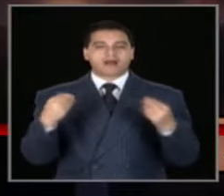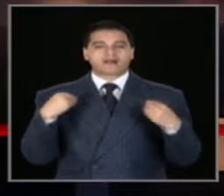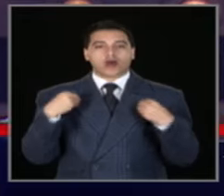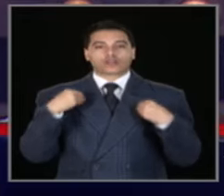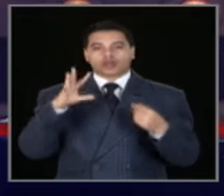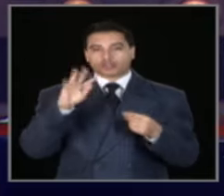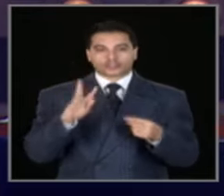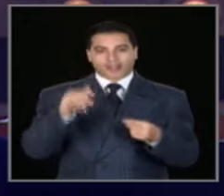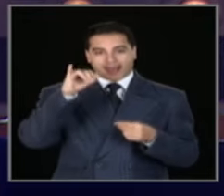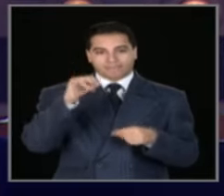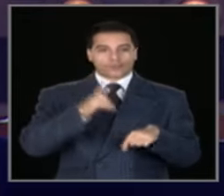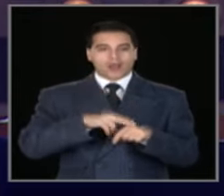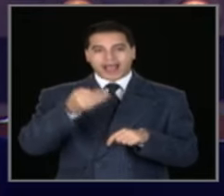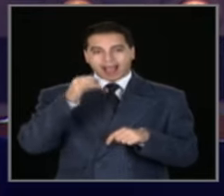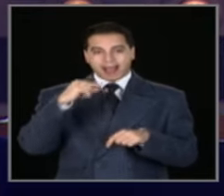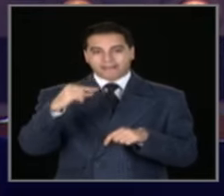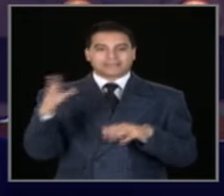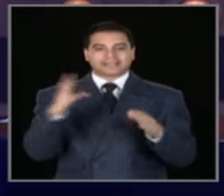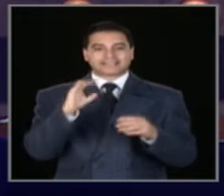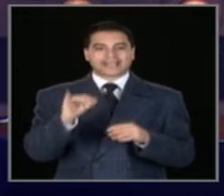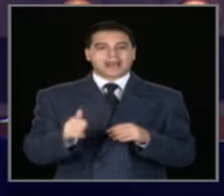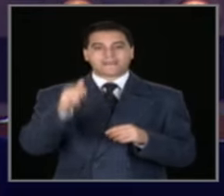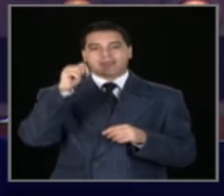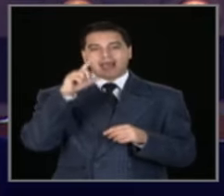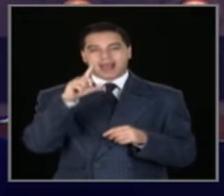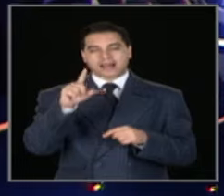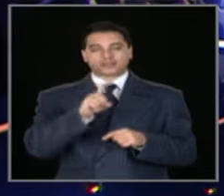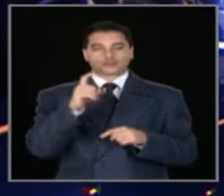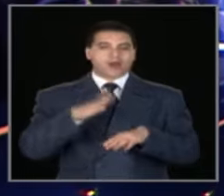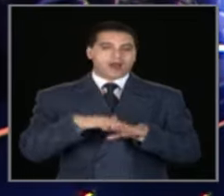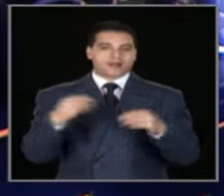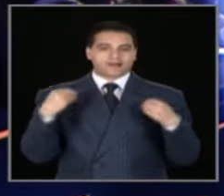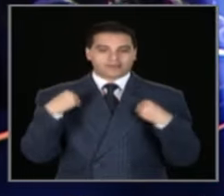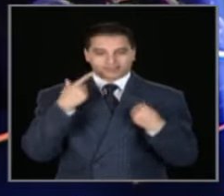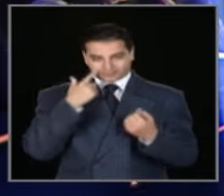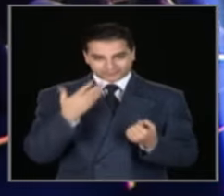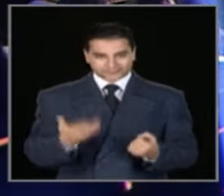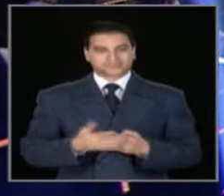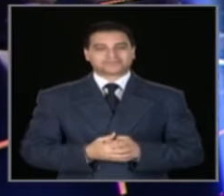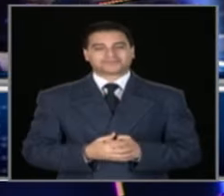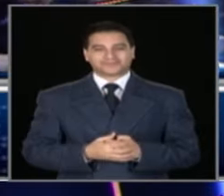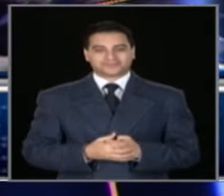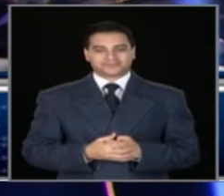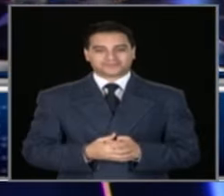جمال، أحمد جمال وهشام، رياضة، والسؤال هو